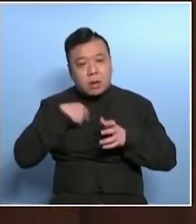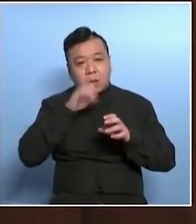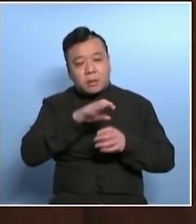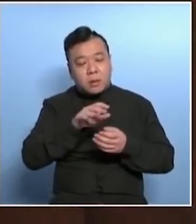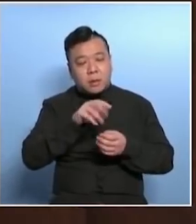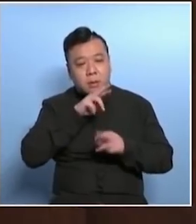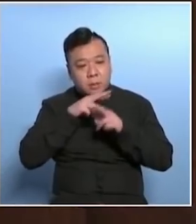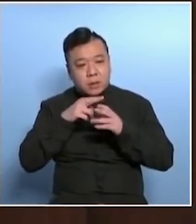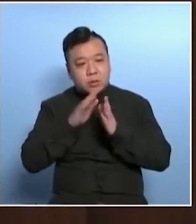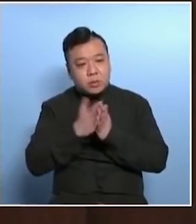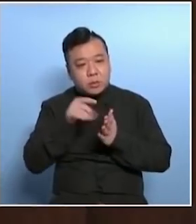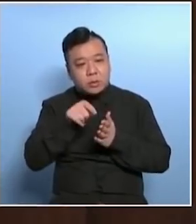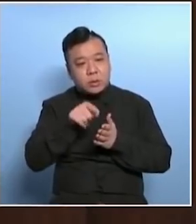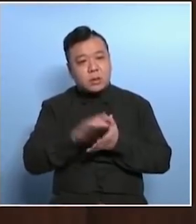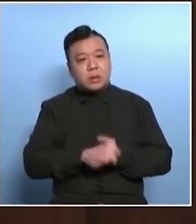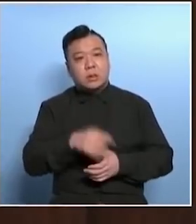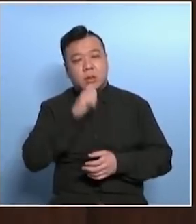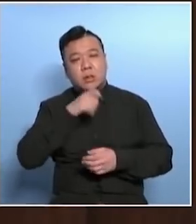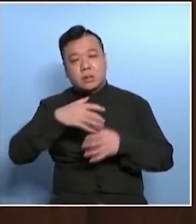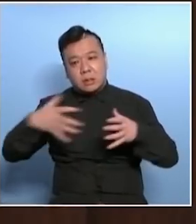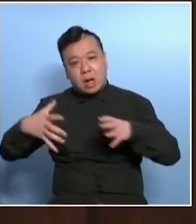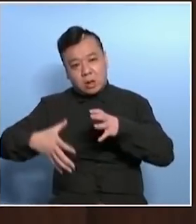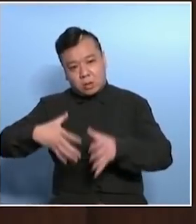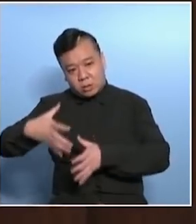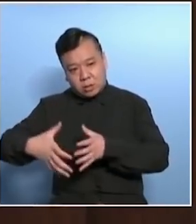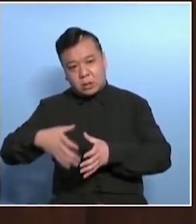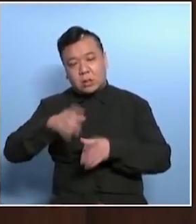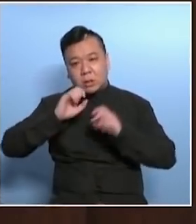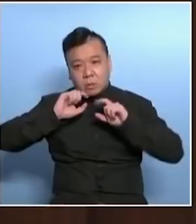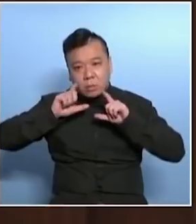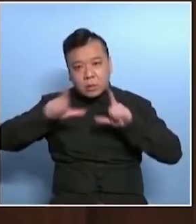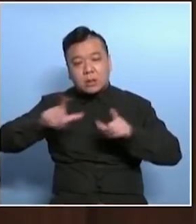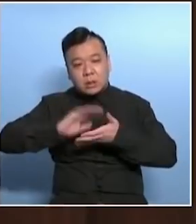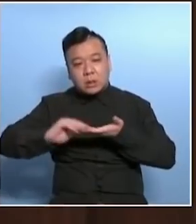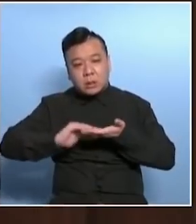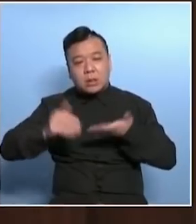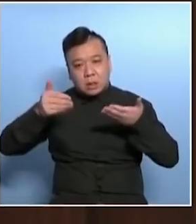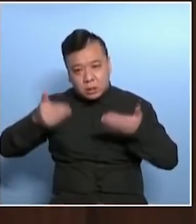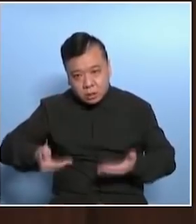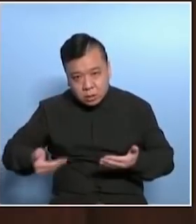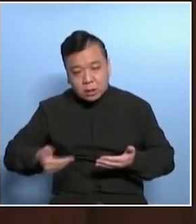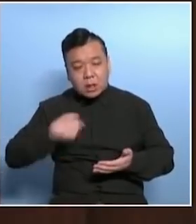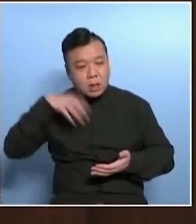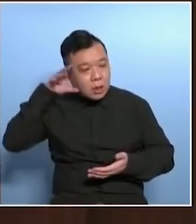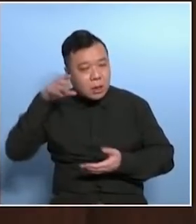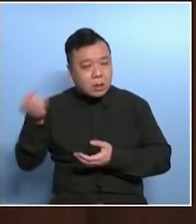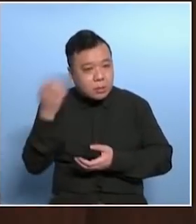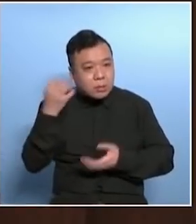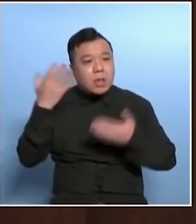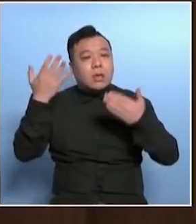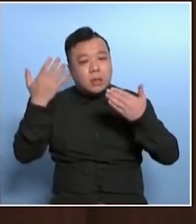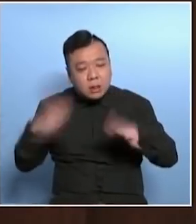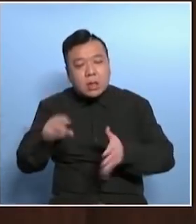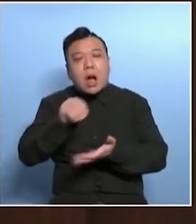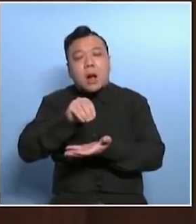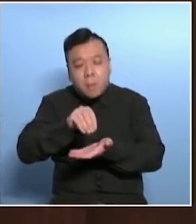秘書處，通常這職務報告是在大會上作一個報告的，今次呢是我聽了你的意見，